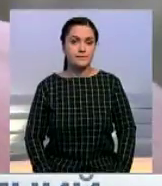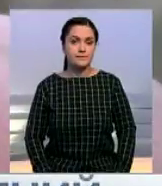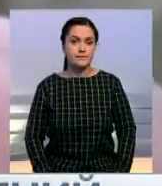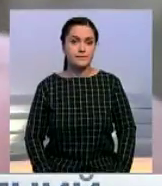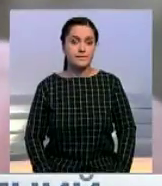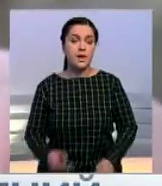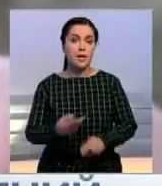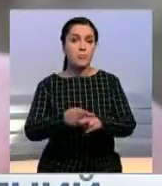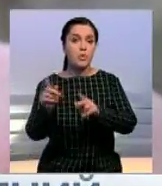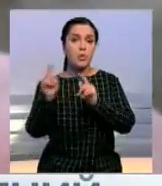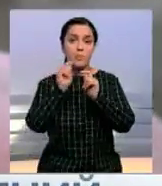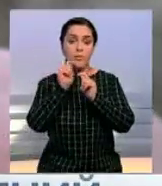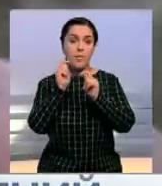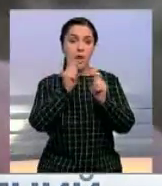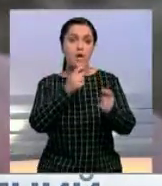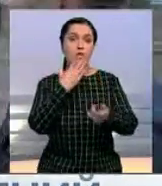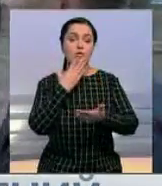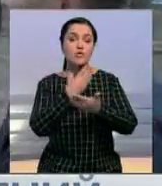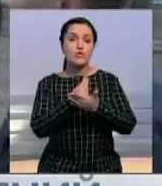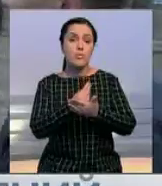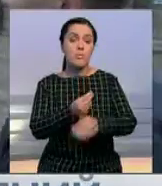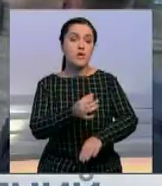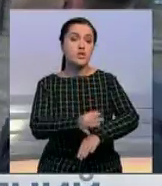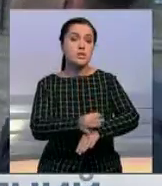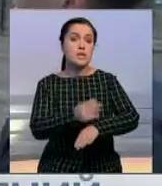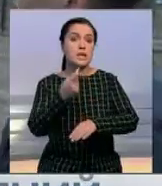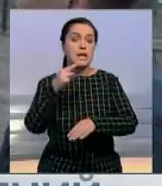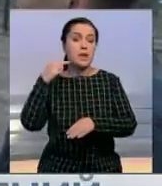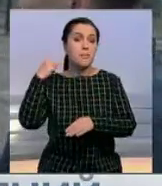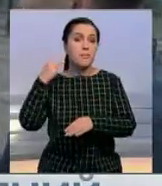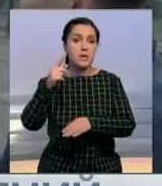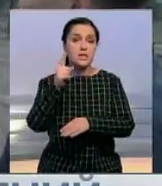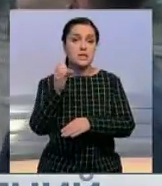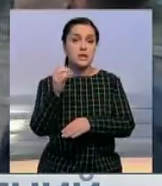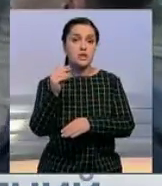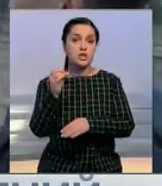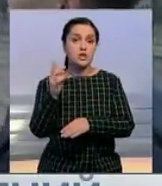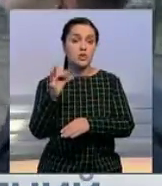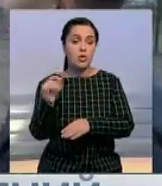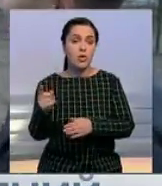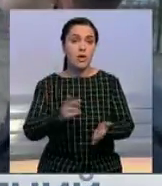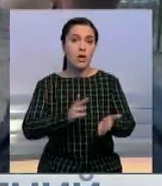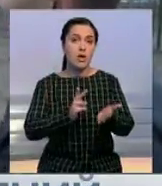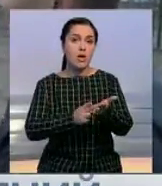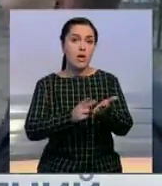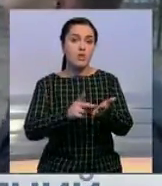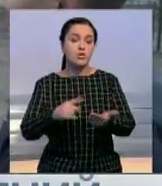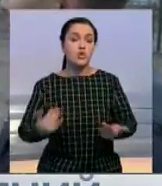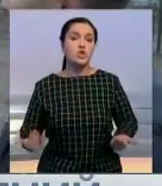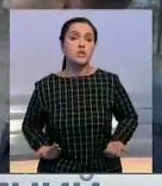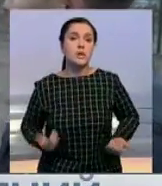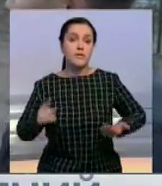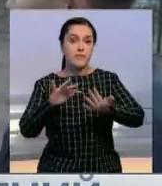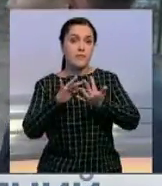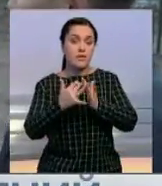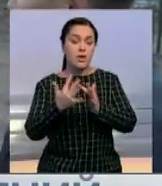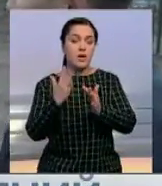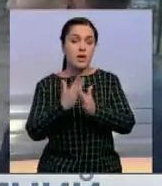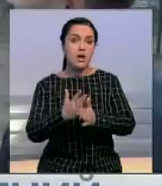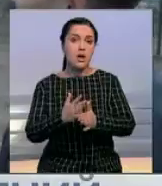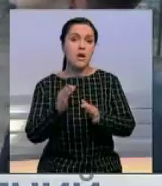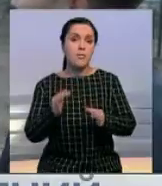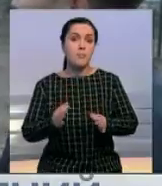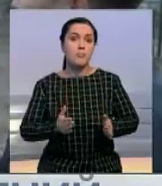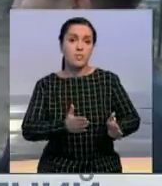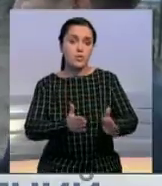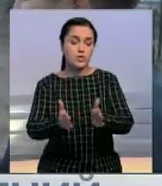Этот подарок – собственные часы президента для отца Геннадия Зенченко, как подтверждение того, что жители Новоникольского на верном пути. Для